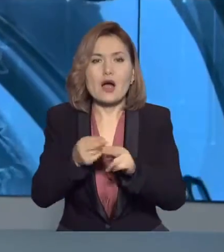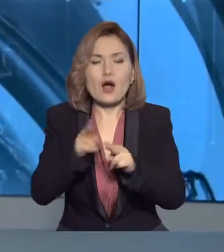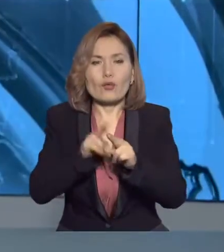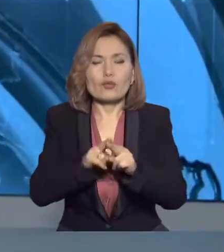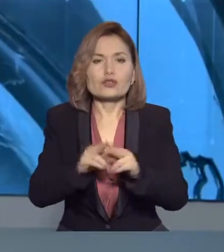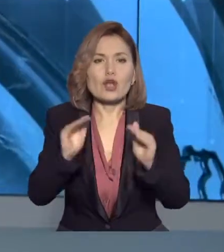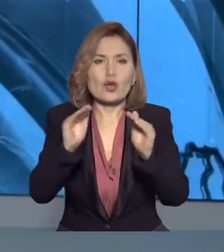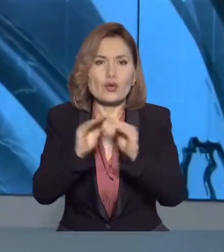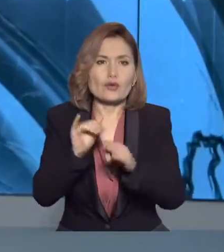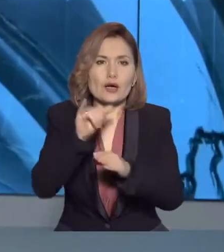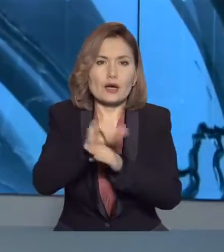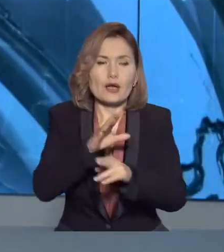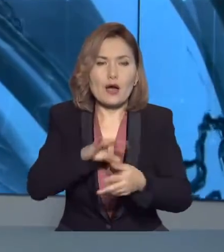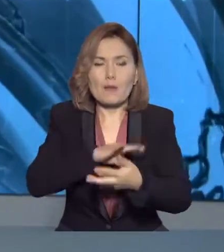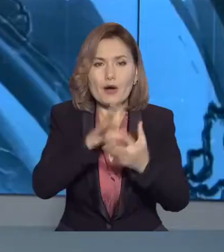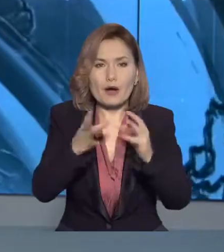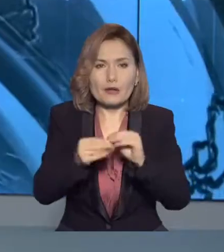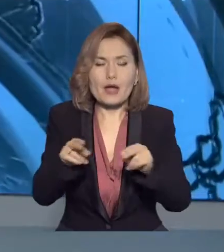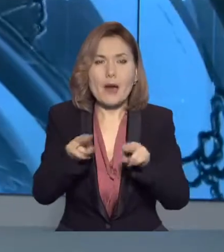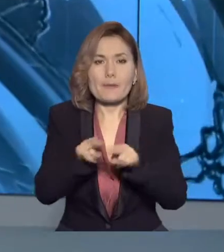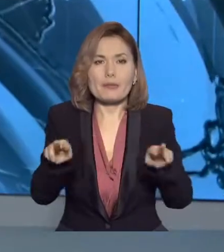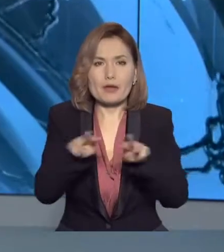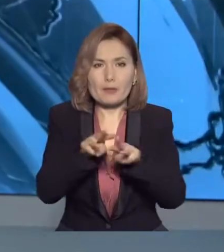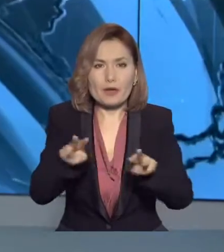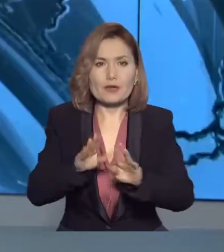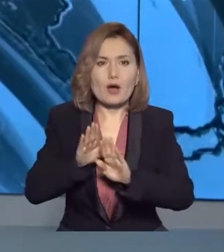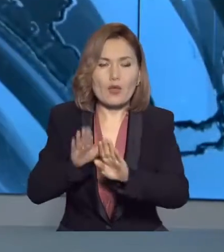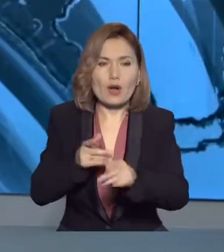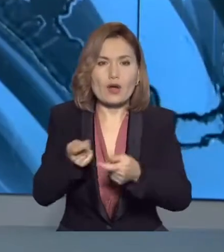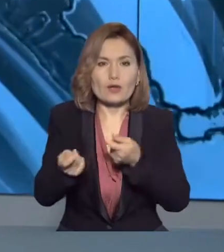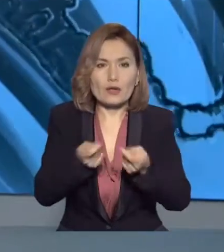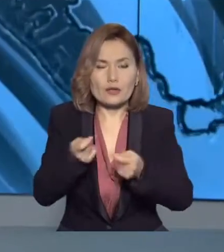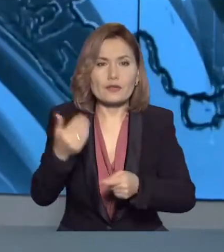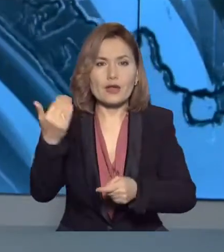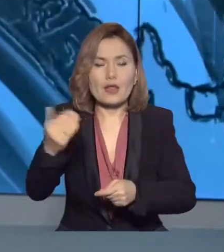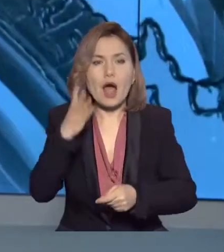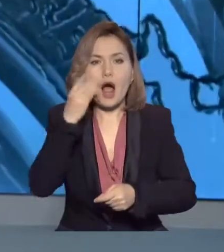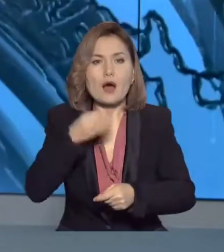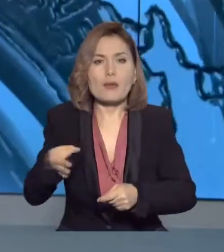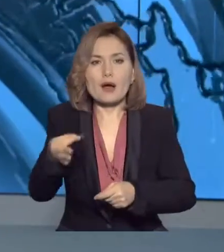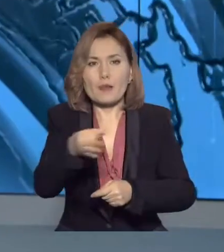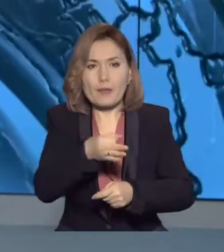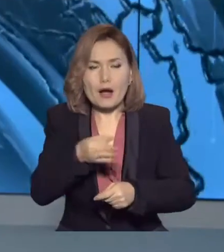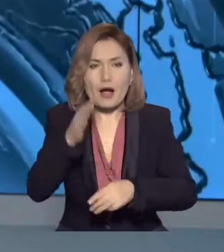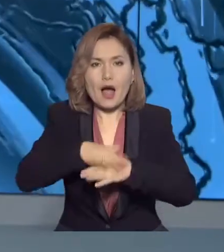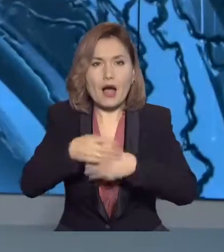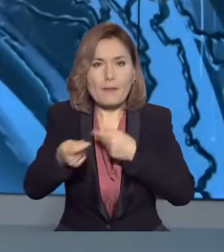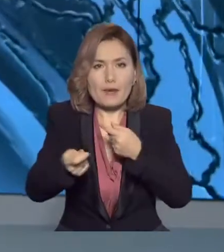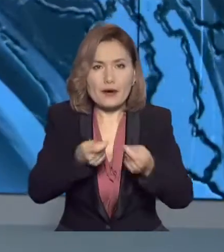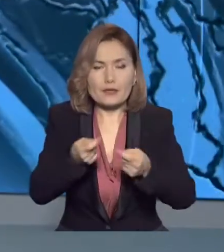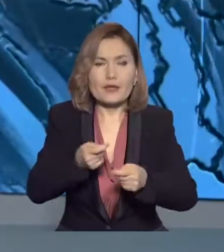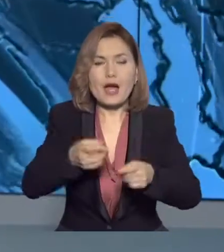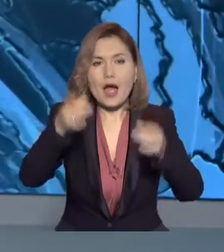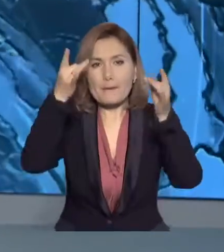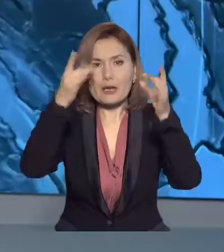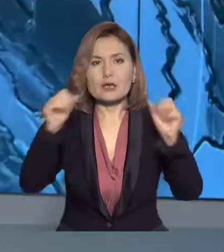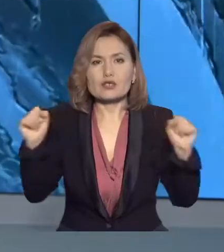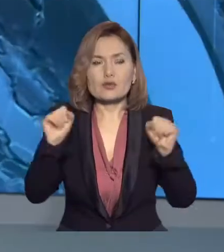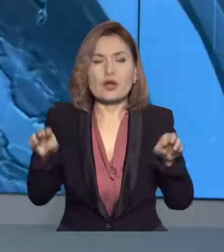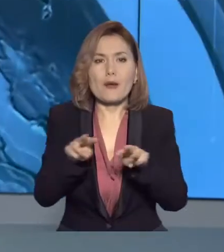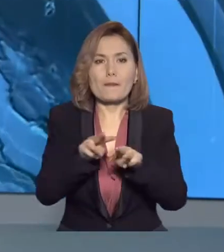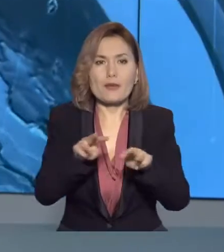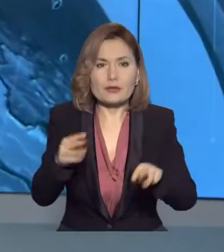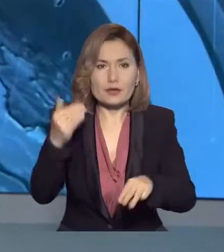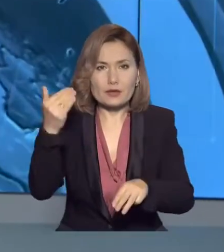Жыр алыбының жылын қорытындылаған шараға премьер-министрдің орынбасары Ералы Тоғжанов, Алматы облысының әкімі Қанат Бозымбаев, мәдениет және спорт